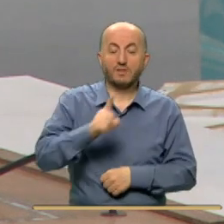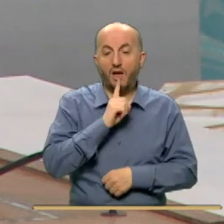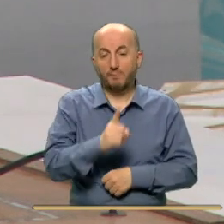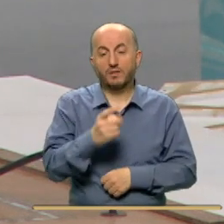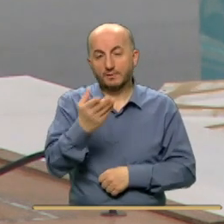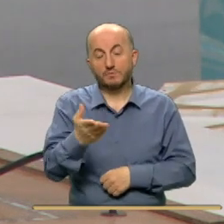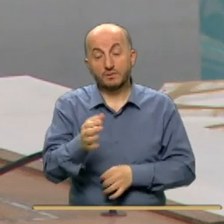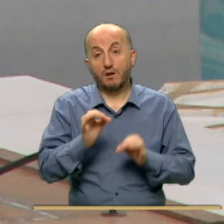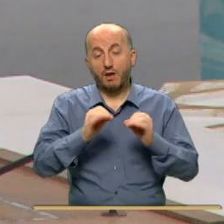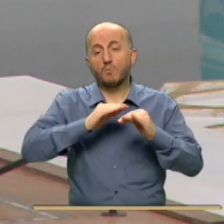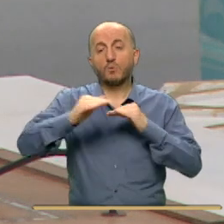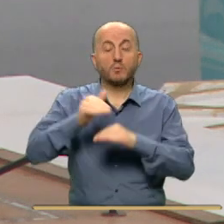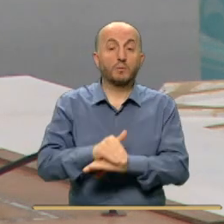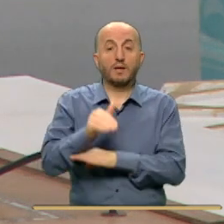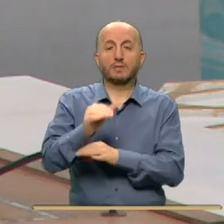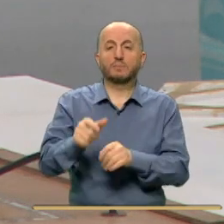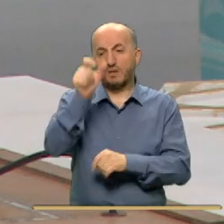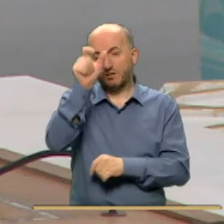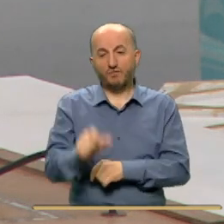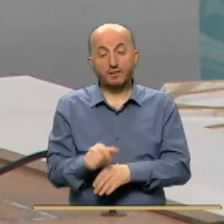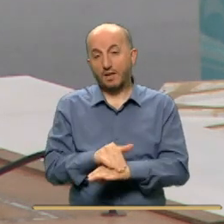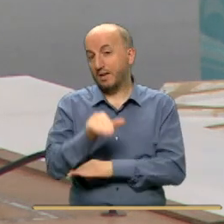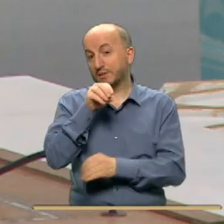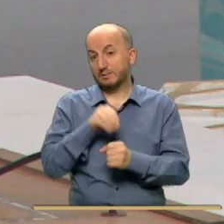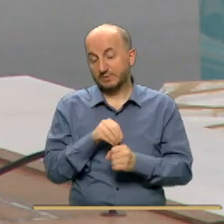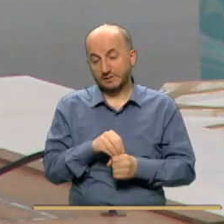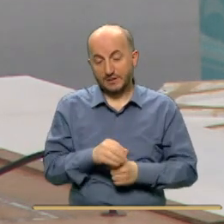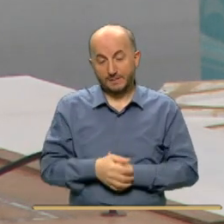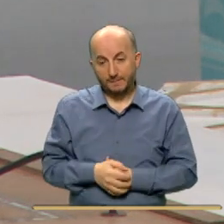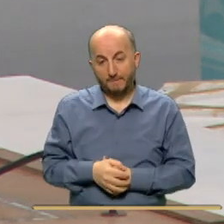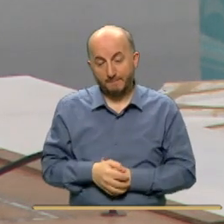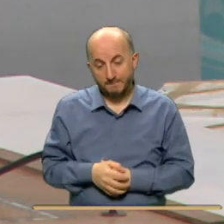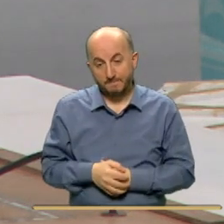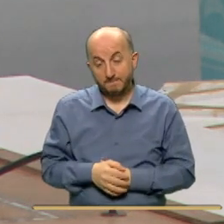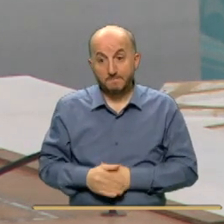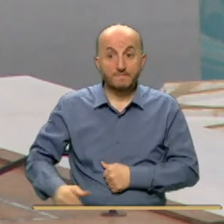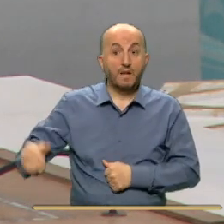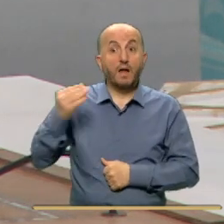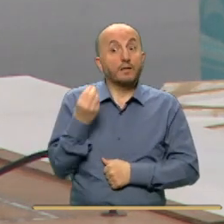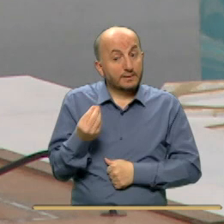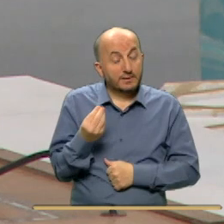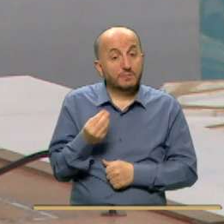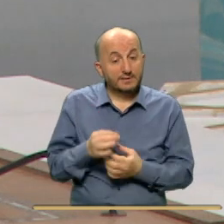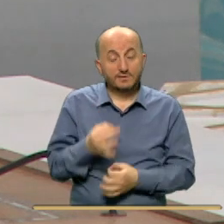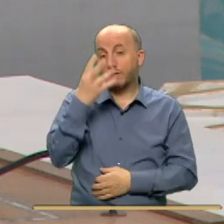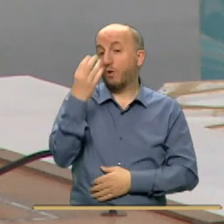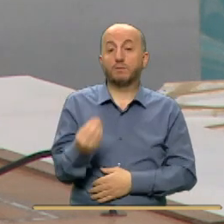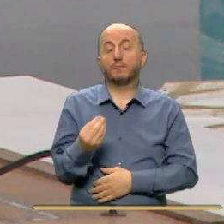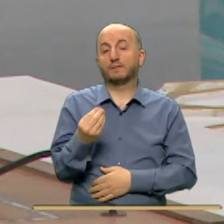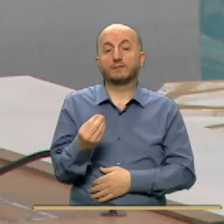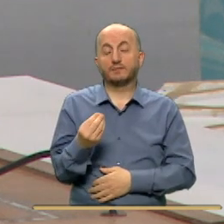emredilmiştir. Hem toplum hayatında hem kişisel fert hayatımızda, ferdi hayatımızda daha olgun, daha iyi bir insan